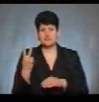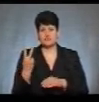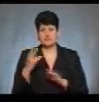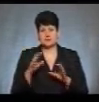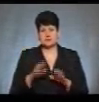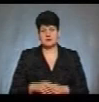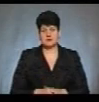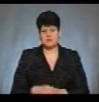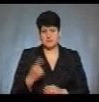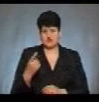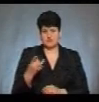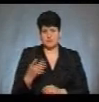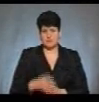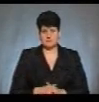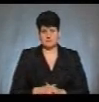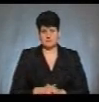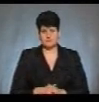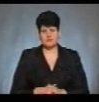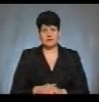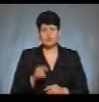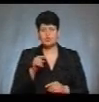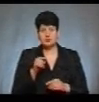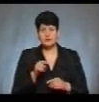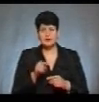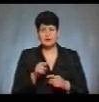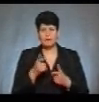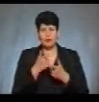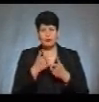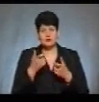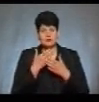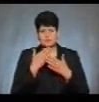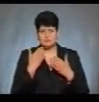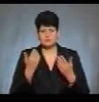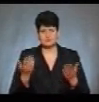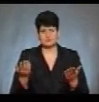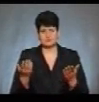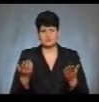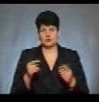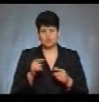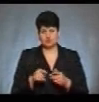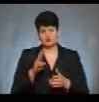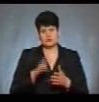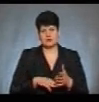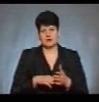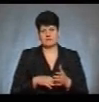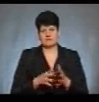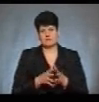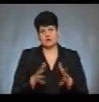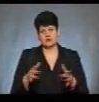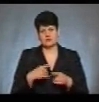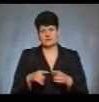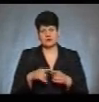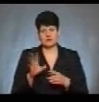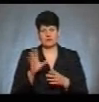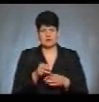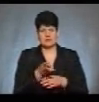Прошу. Перший раз. Розумієте, тут попередження не передбачено. Тут суто штраф, тим більше перевищення швидкості, все